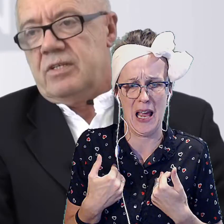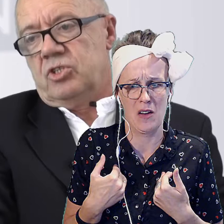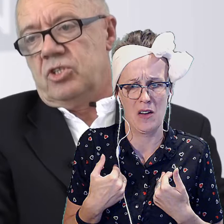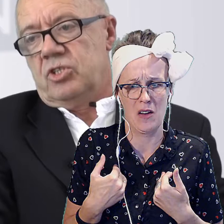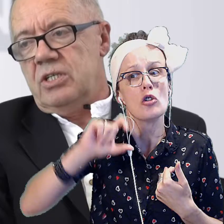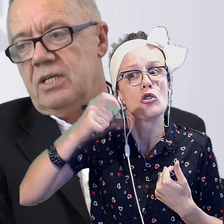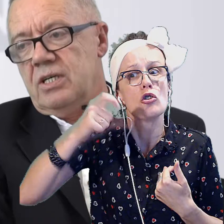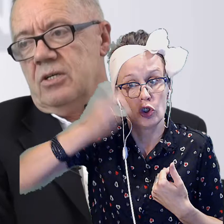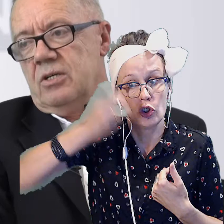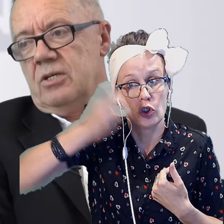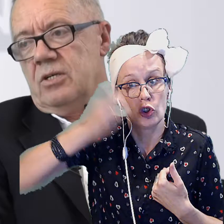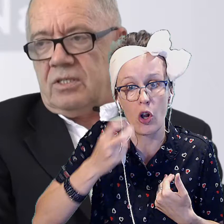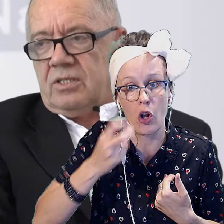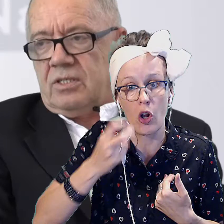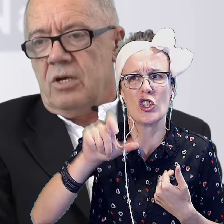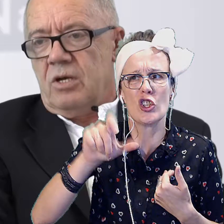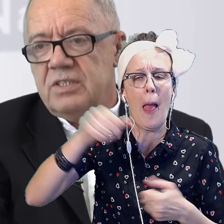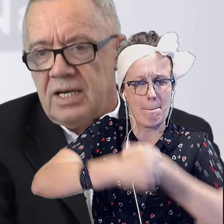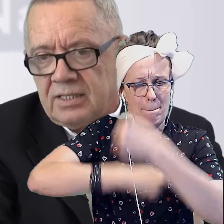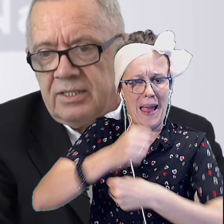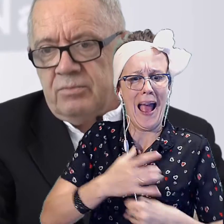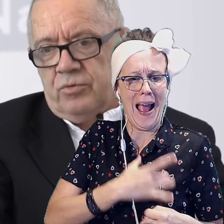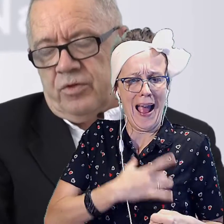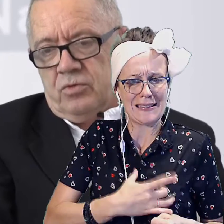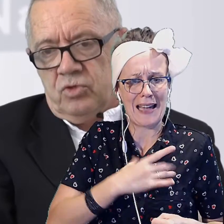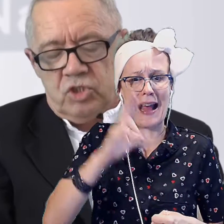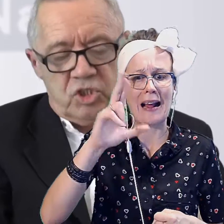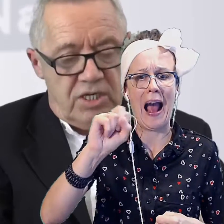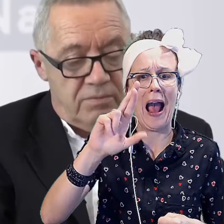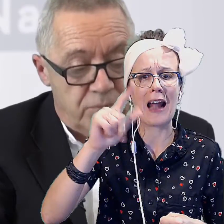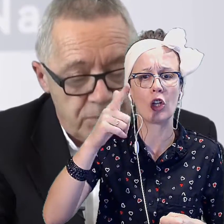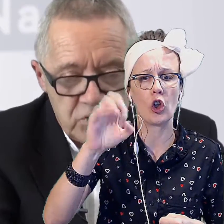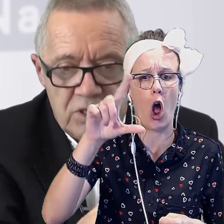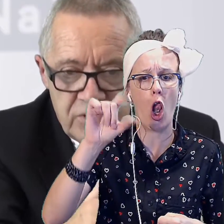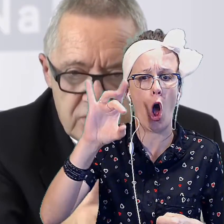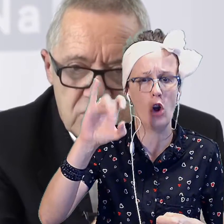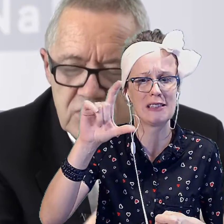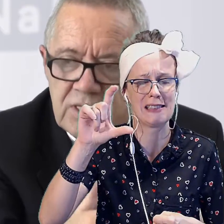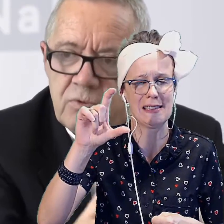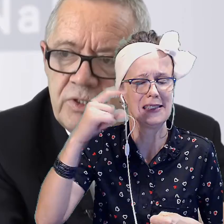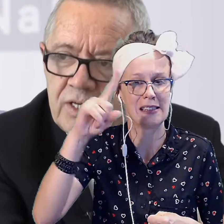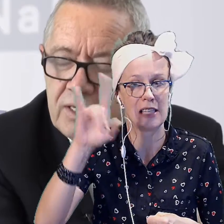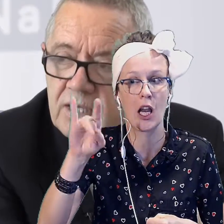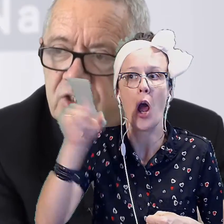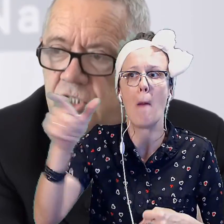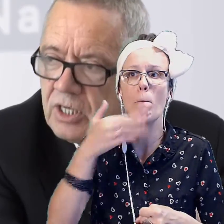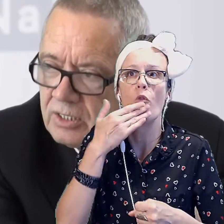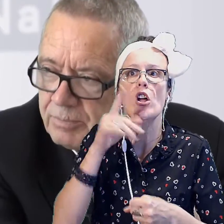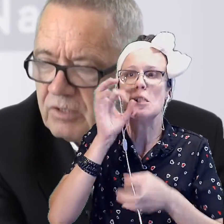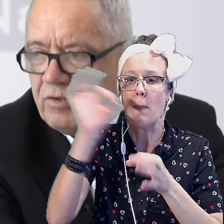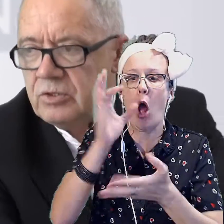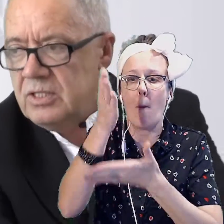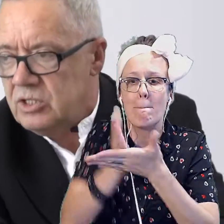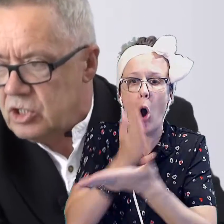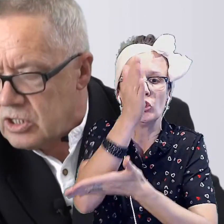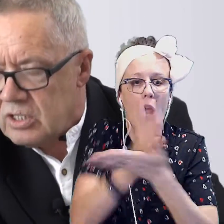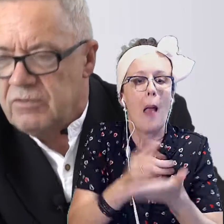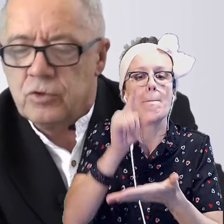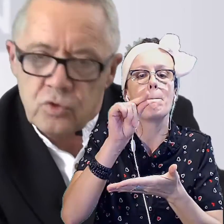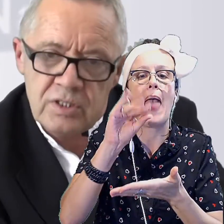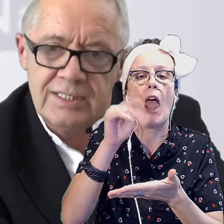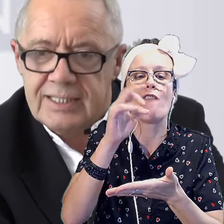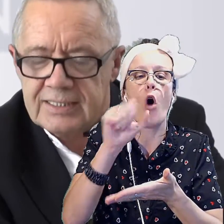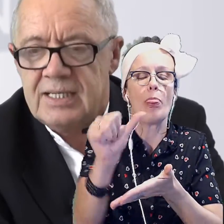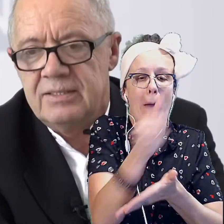co ciekawe że ci kardiolodzy oficjalnie mówią że podzielone to zostało na ciśnienie pierwotny